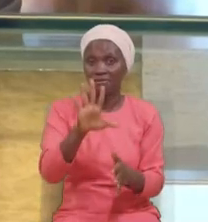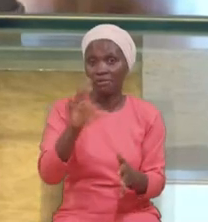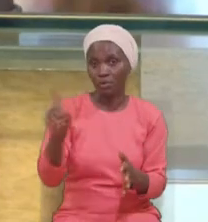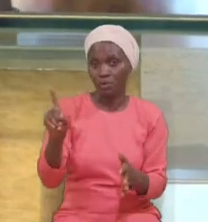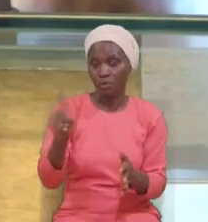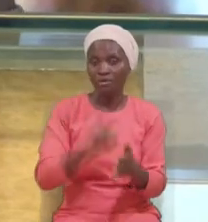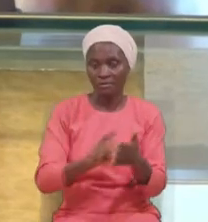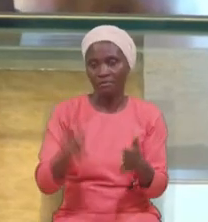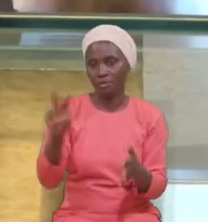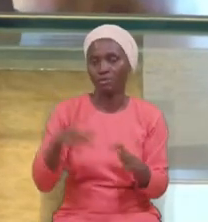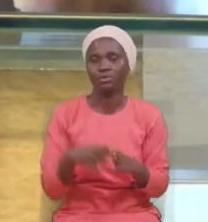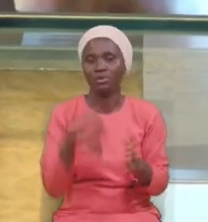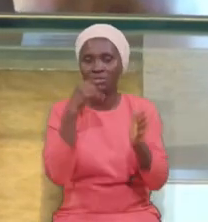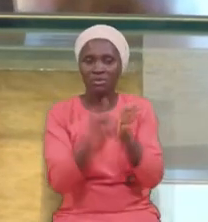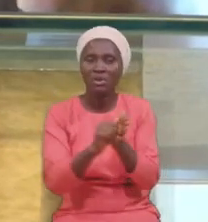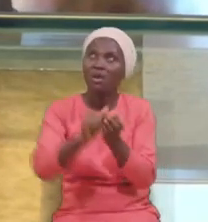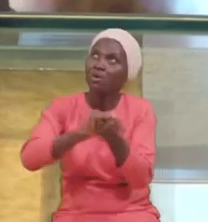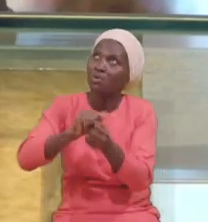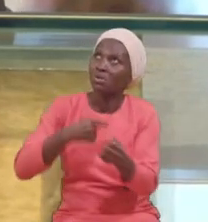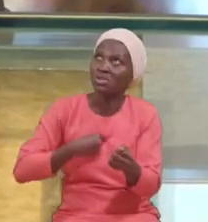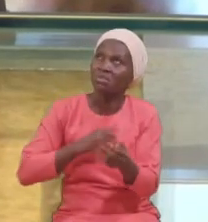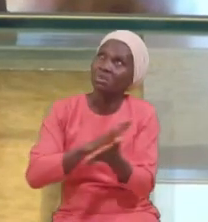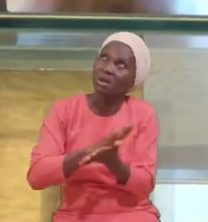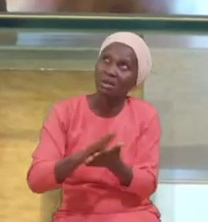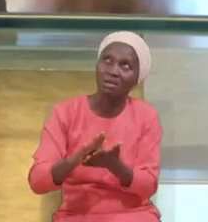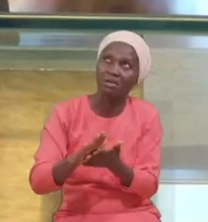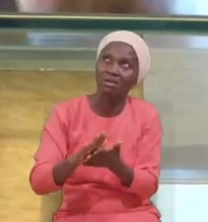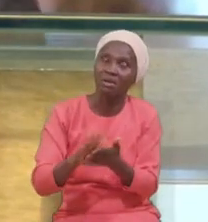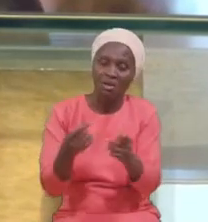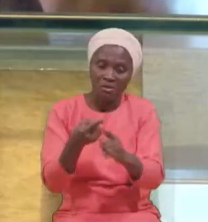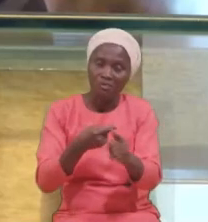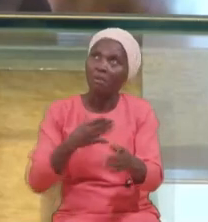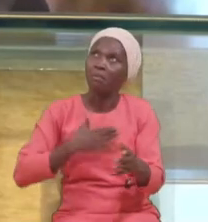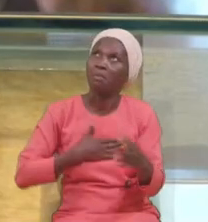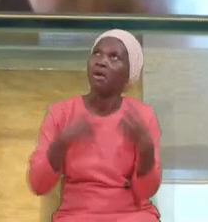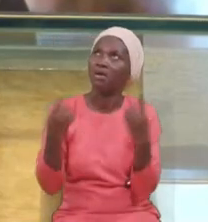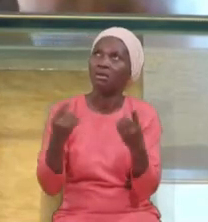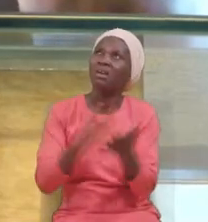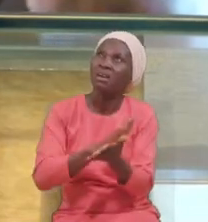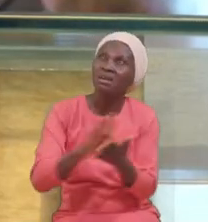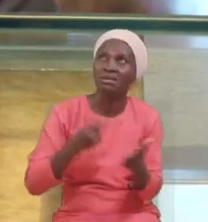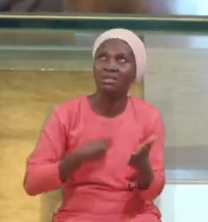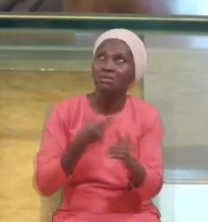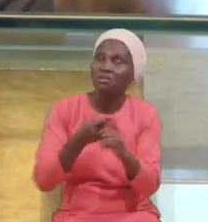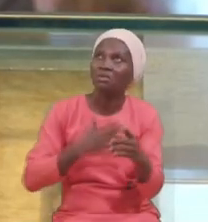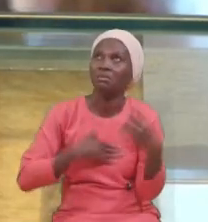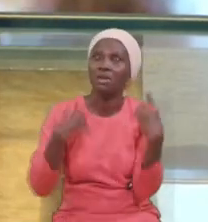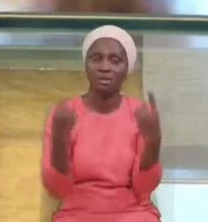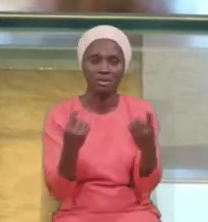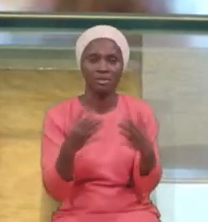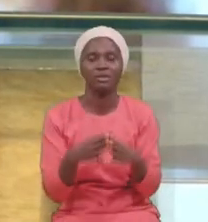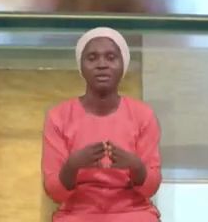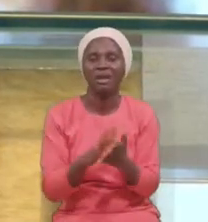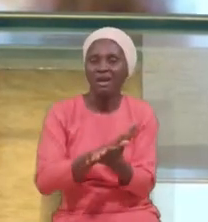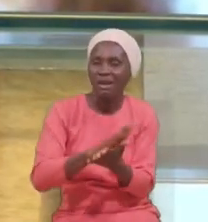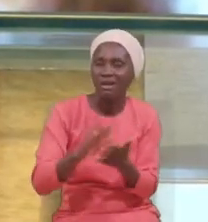Psaume 51, verset 4. Lave-moi complètement de mon iniquité et purifie-moi de mon péché.